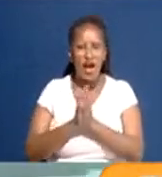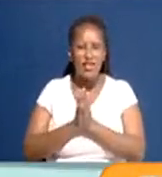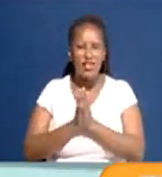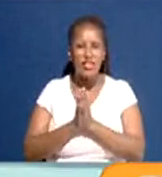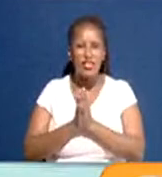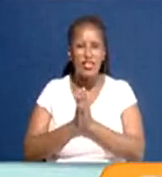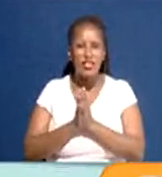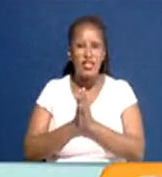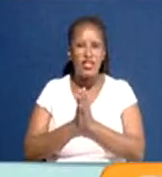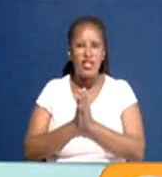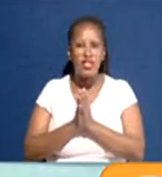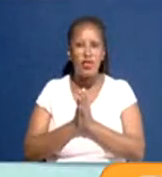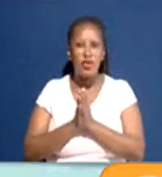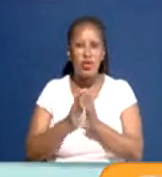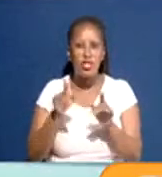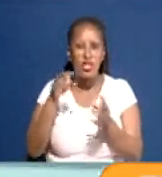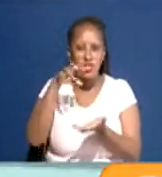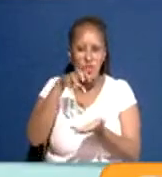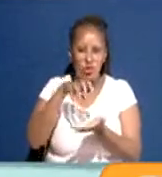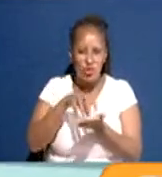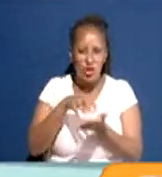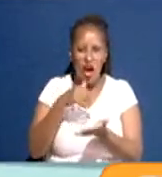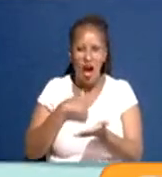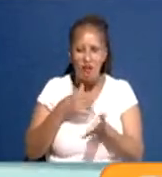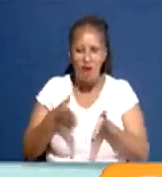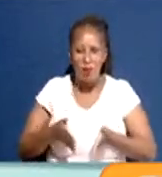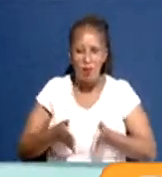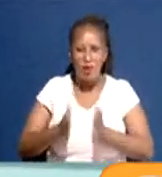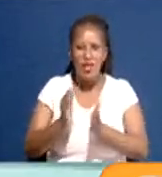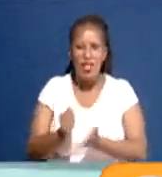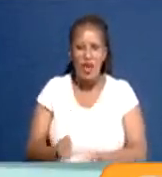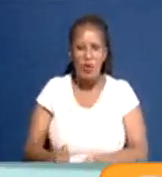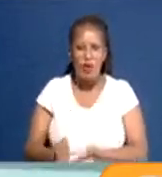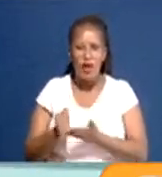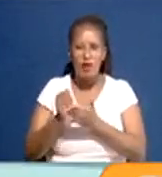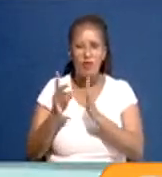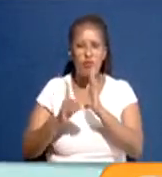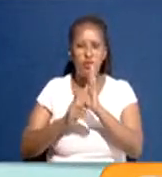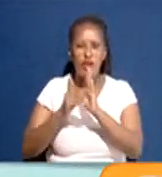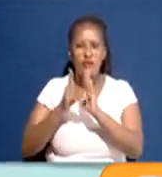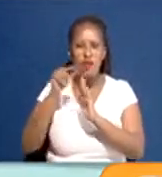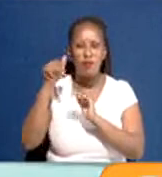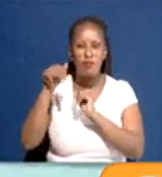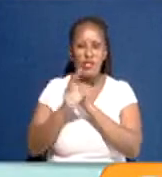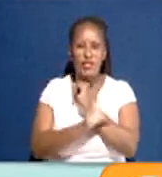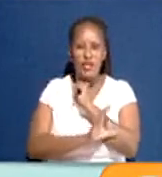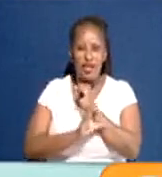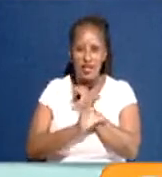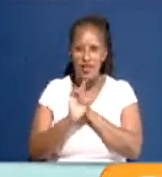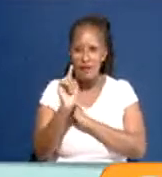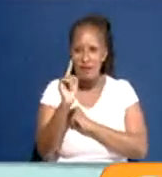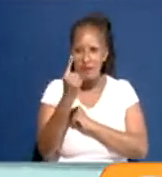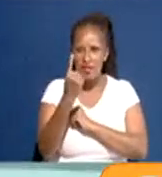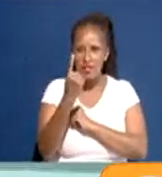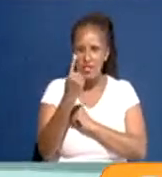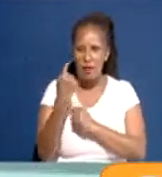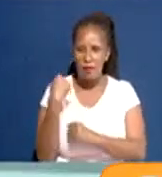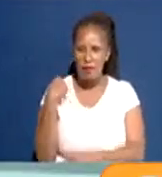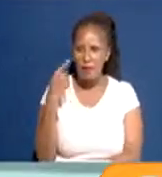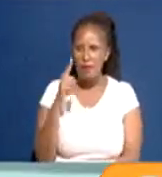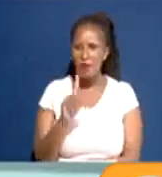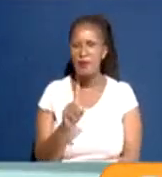ambayo wako na usaidizi wa kuchangia katika kupeleka taifa letu la Kenya mbele. Jambo la kwanza,